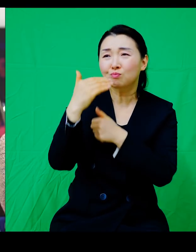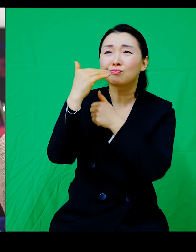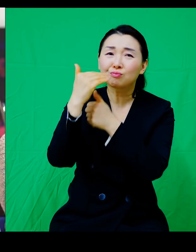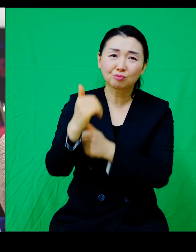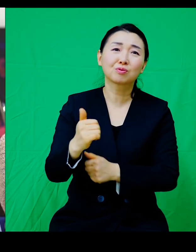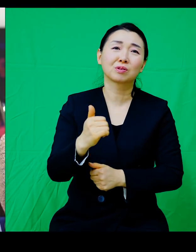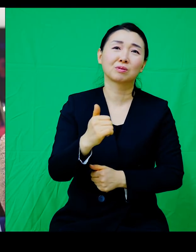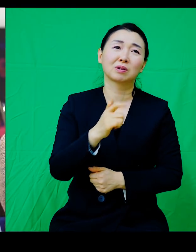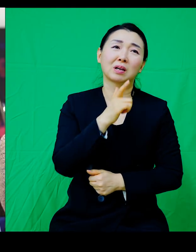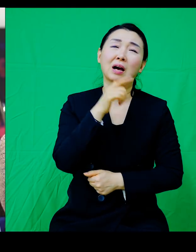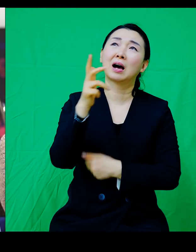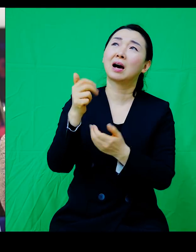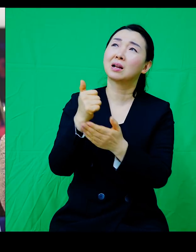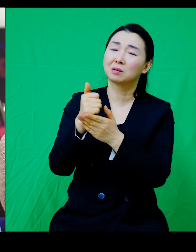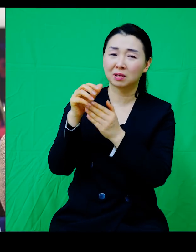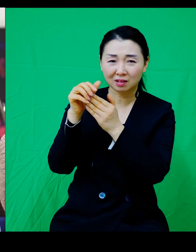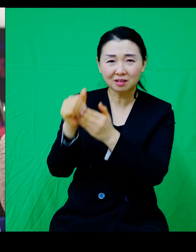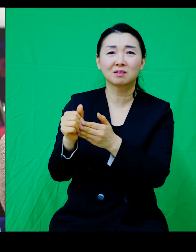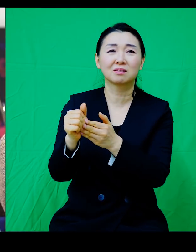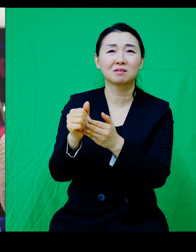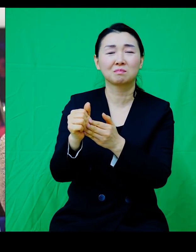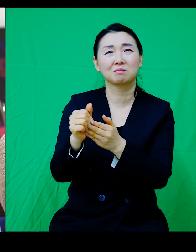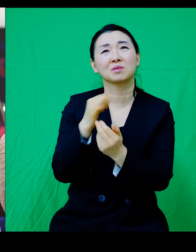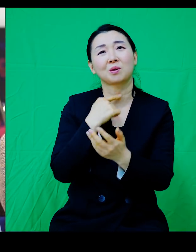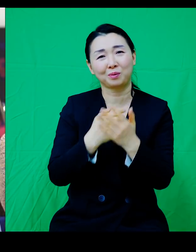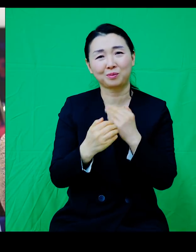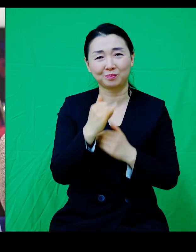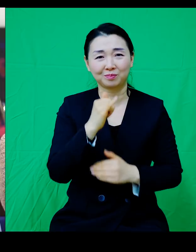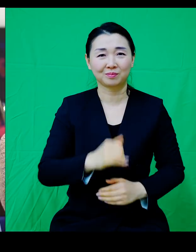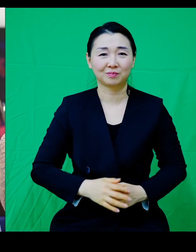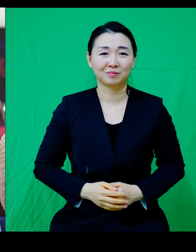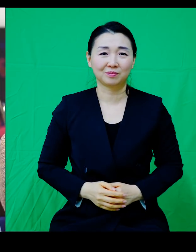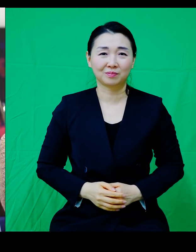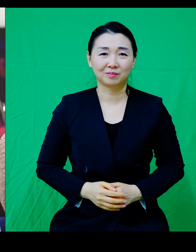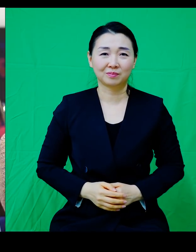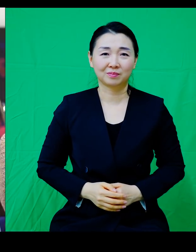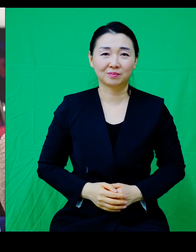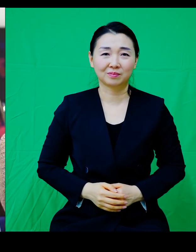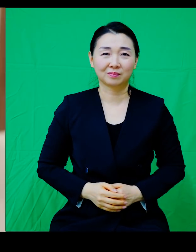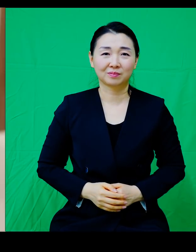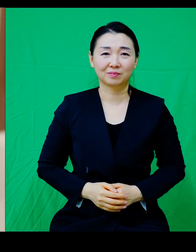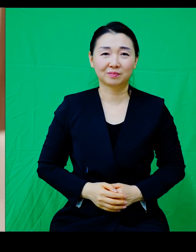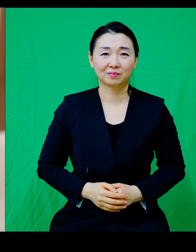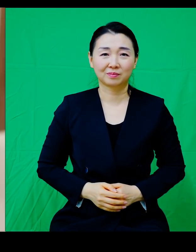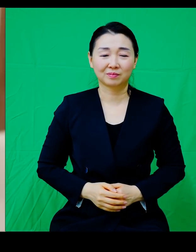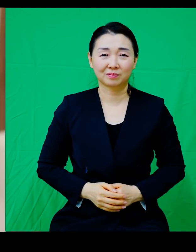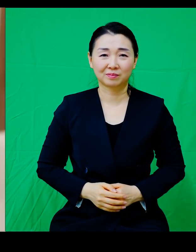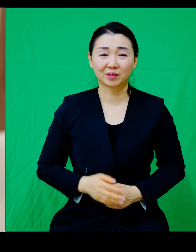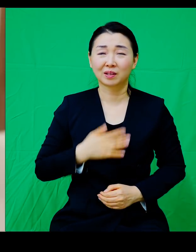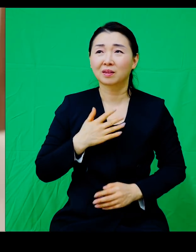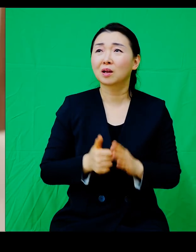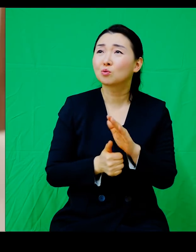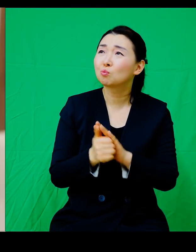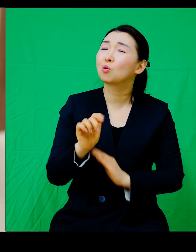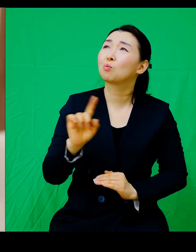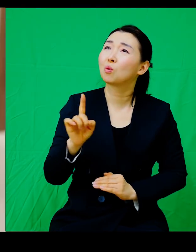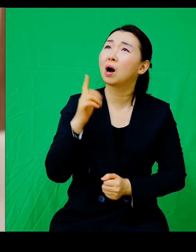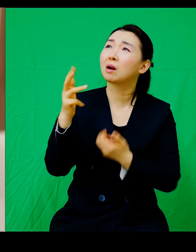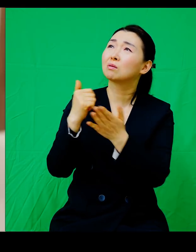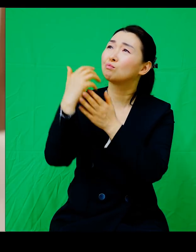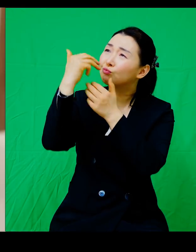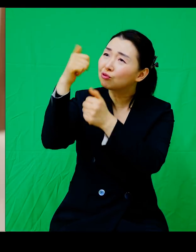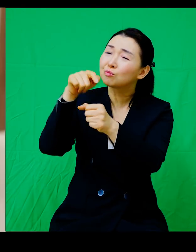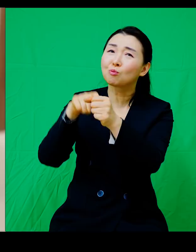예배당으로 오게 하시는구나 하는 하나님의 이끄심을 느낄 수 있겠더라고요. 그래서 네. 그때부터 나의 소명은